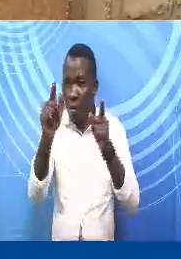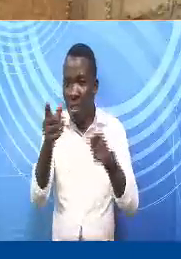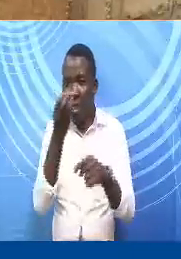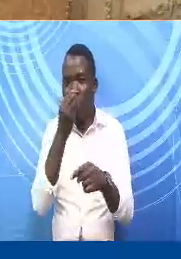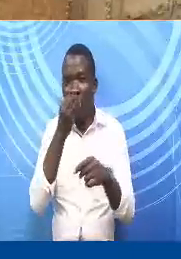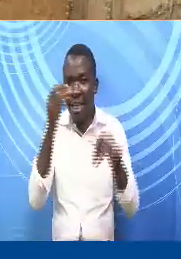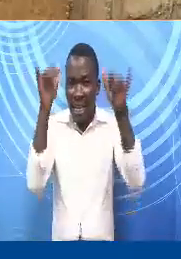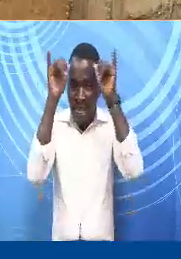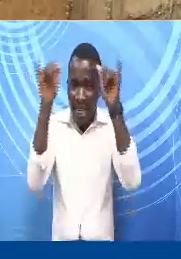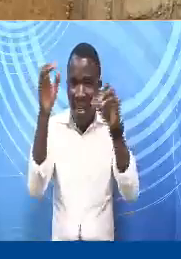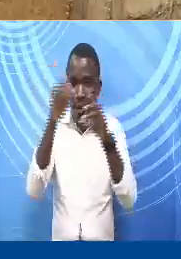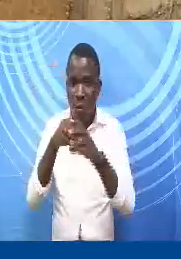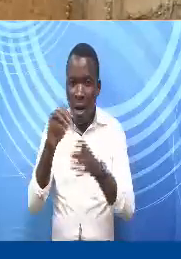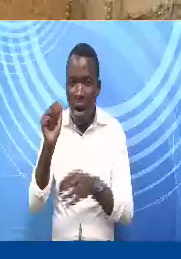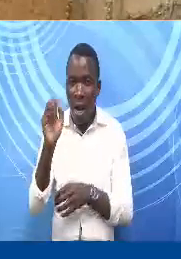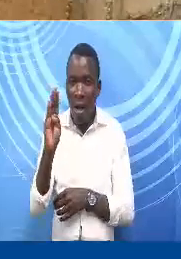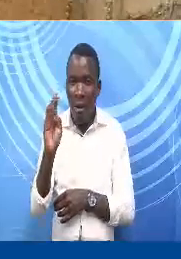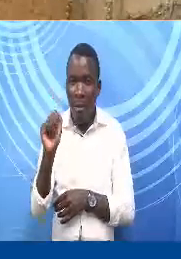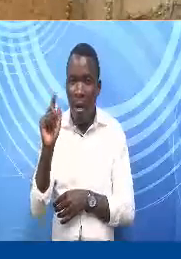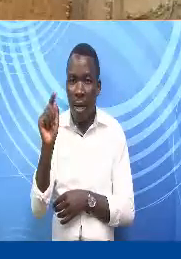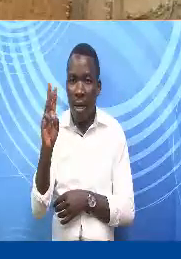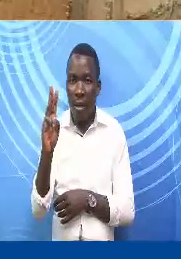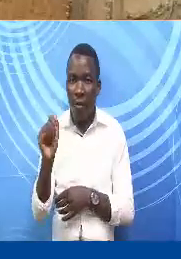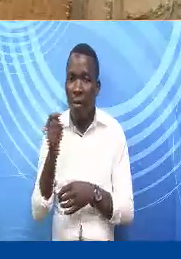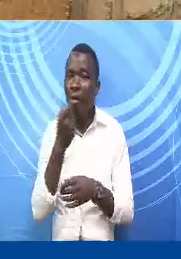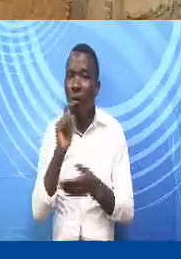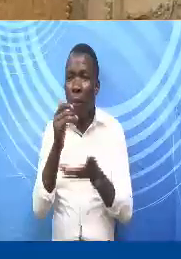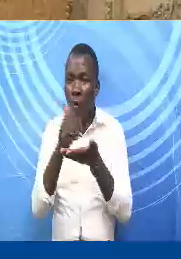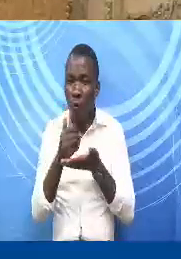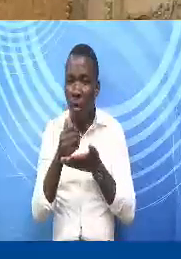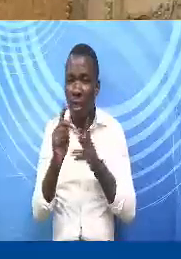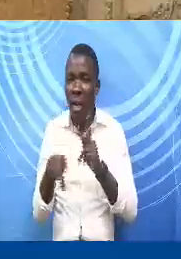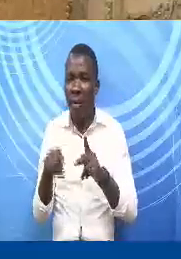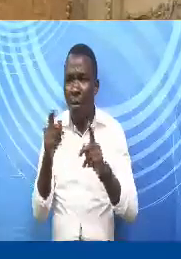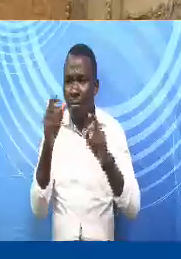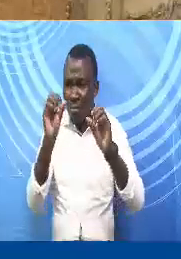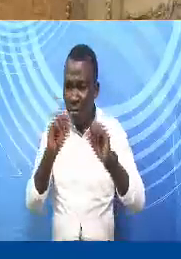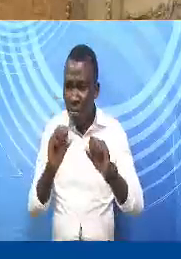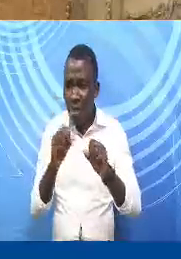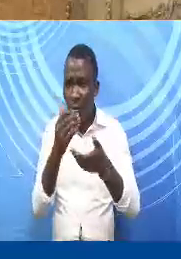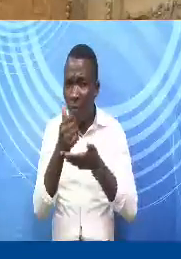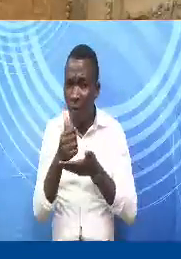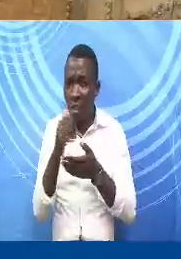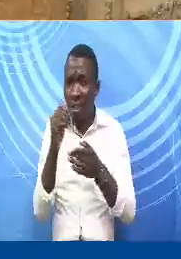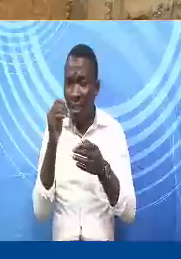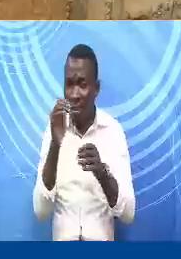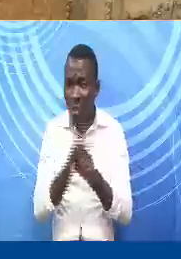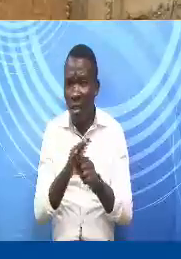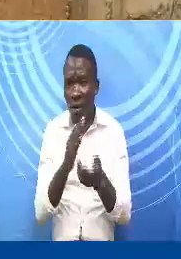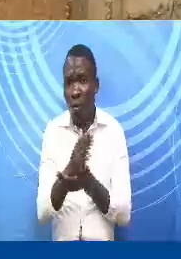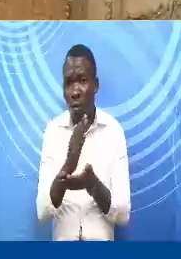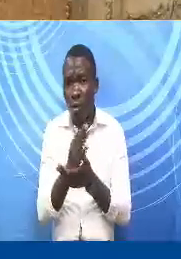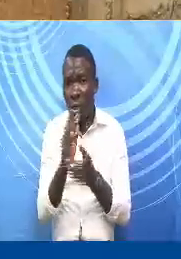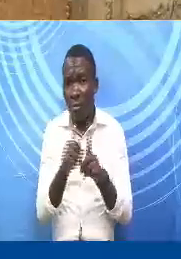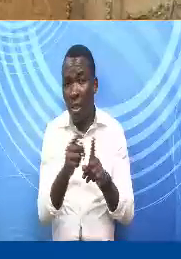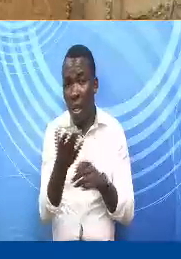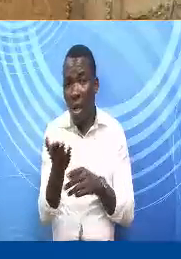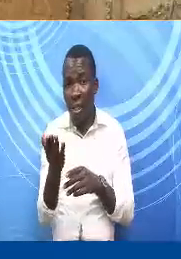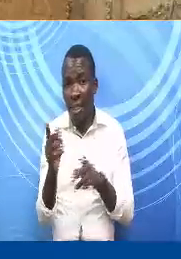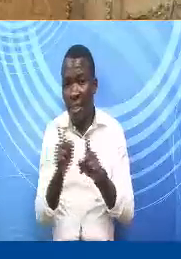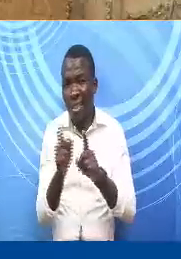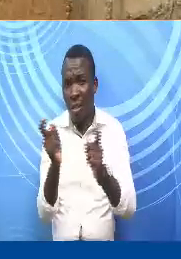nabyo mukwiye kumfasha kuko hari ahantu ndi bamereye nabi nimusayidire mu mfasha rwose nk'abantu icyo nacyo icyo